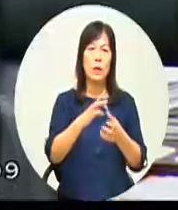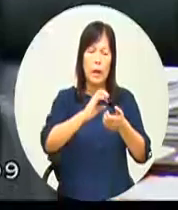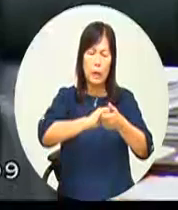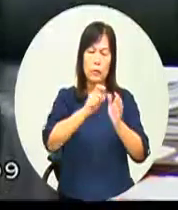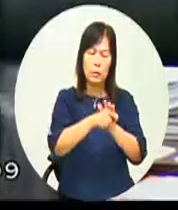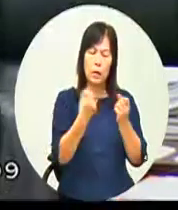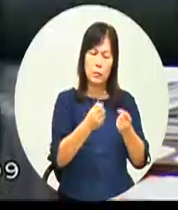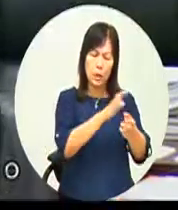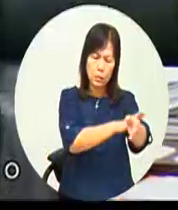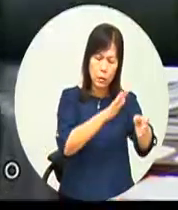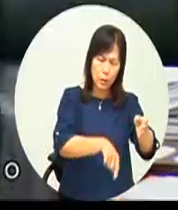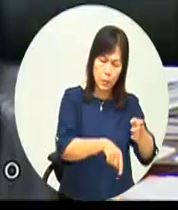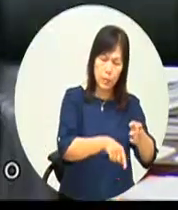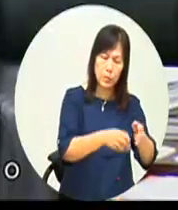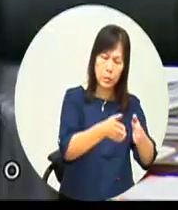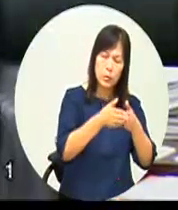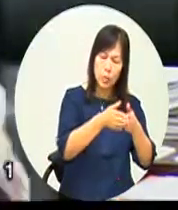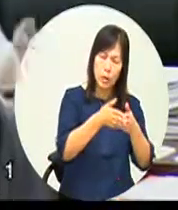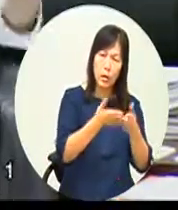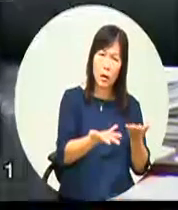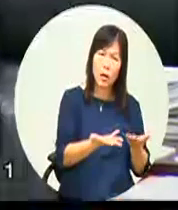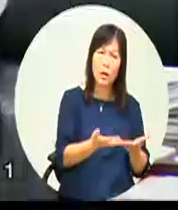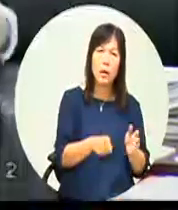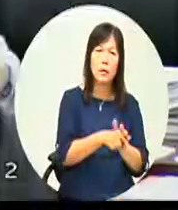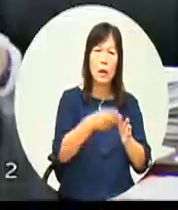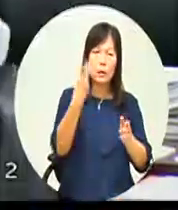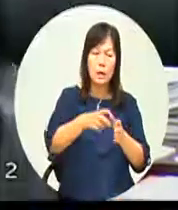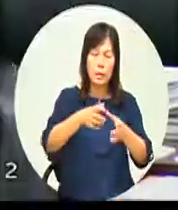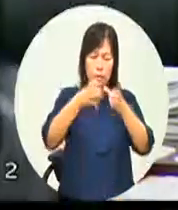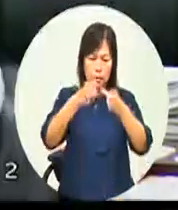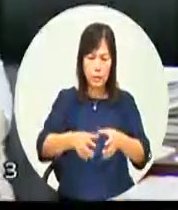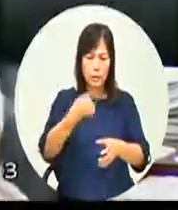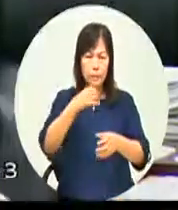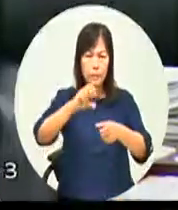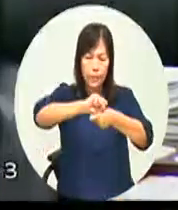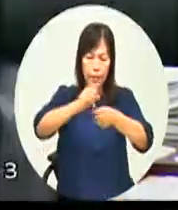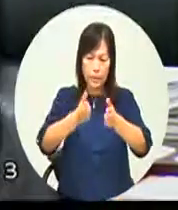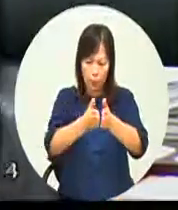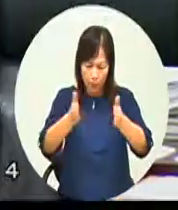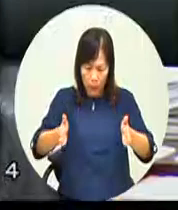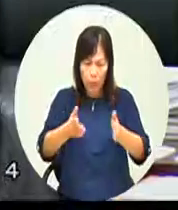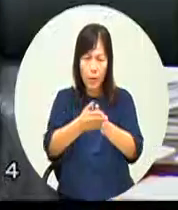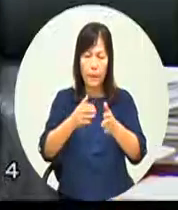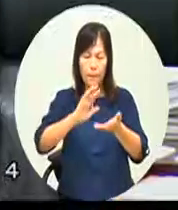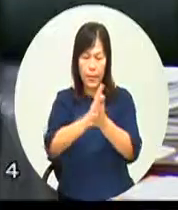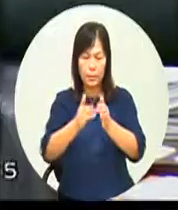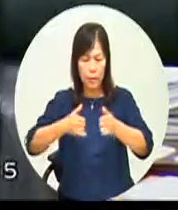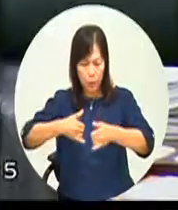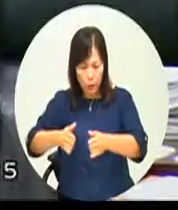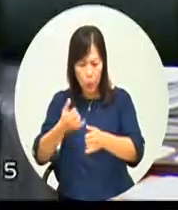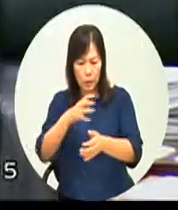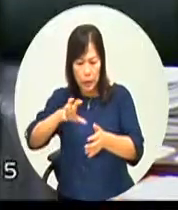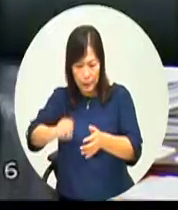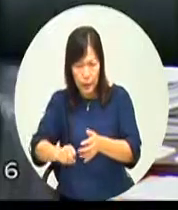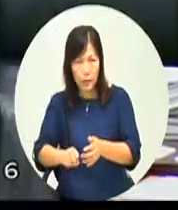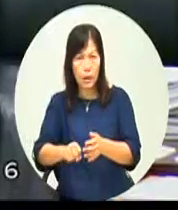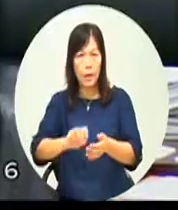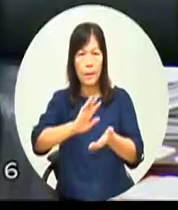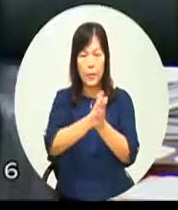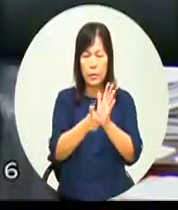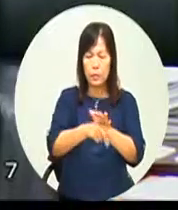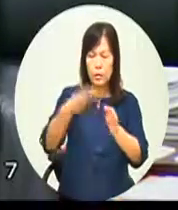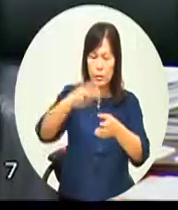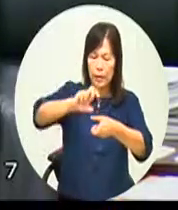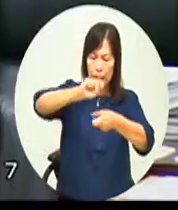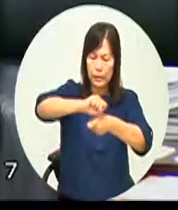左营大中路上，你要再设一个车道，然后把我们的路面占用，然后下面多了这个大型的基